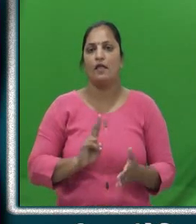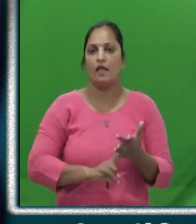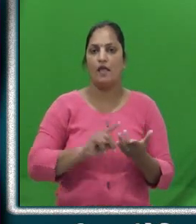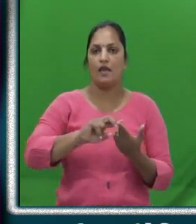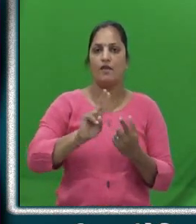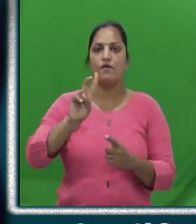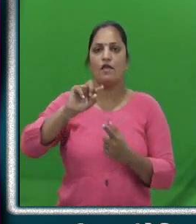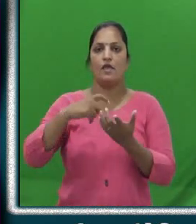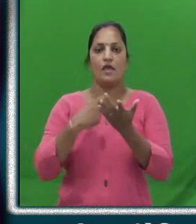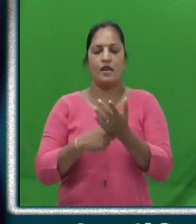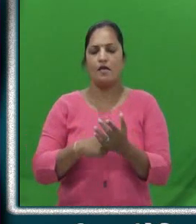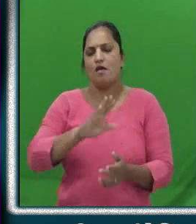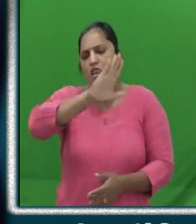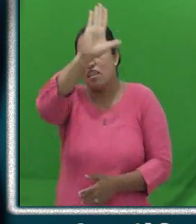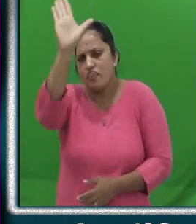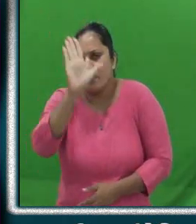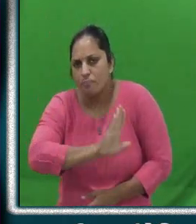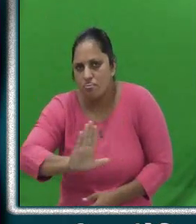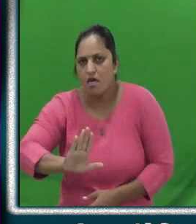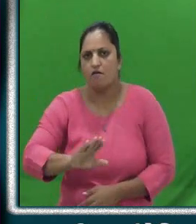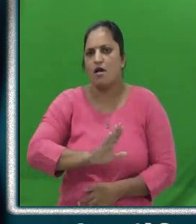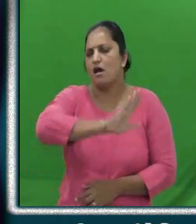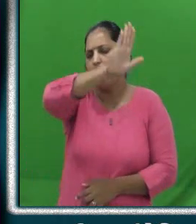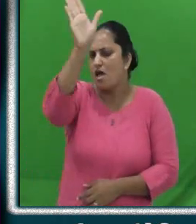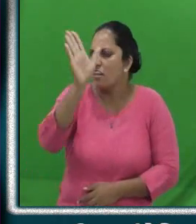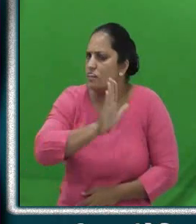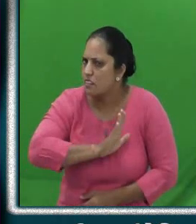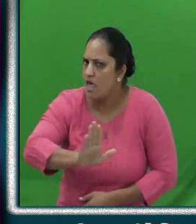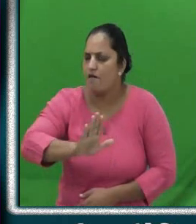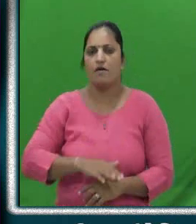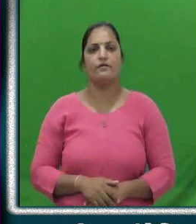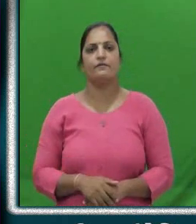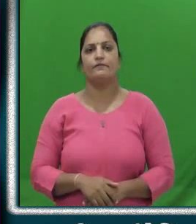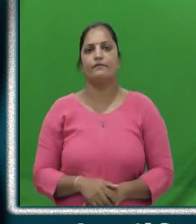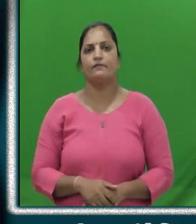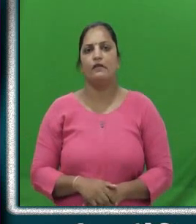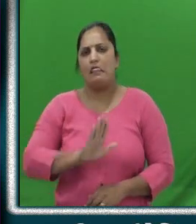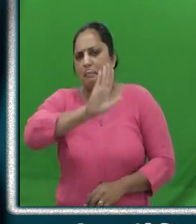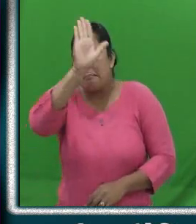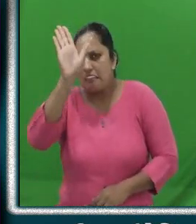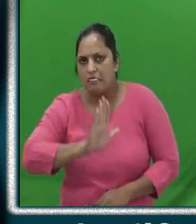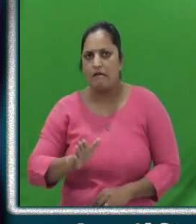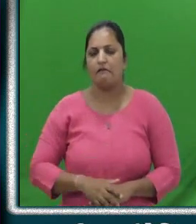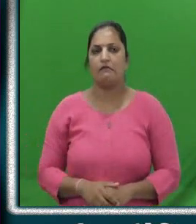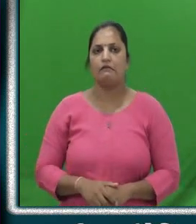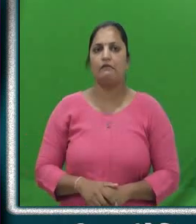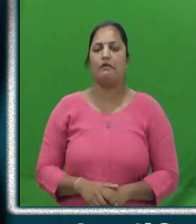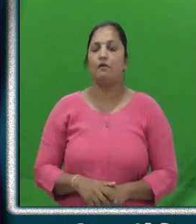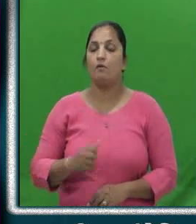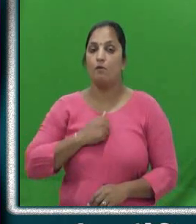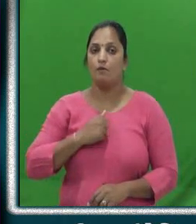હંમેશા, નેવર એટલે કદી નહીં, ક્યારે નહીં. આઈ નેવર